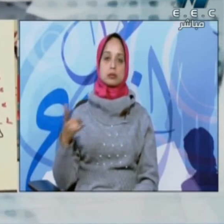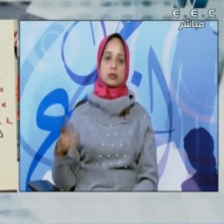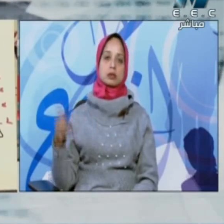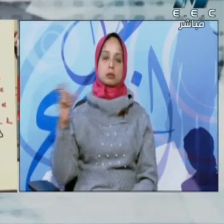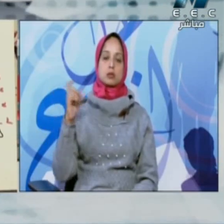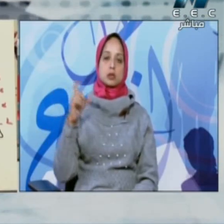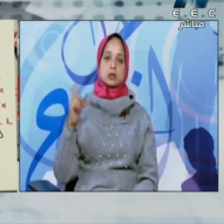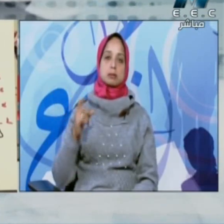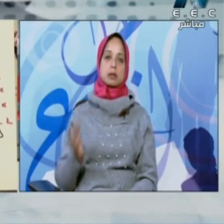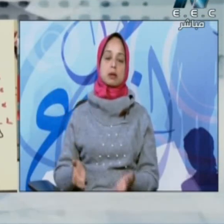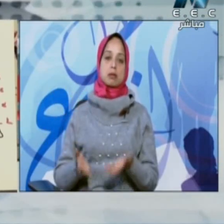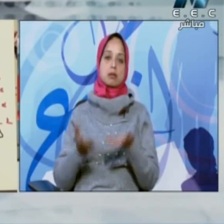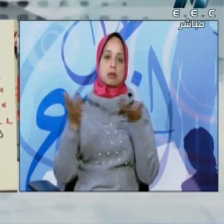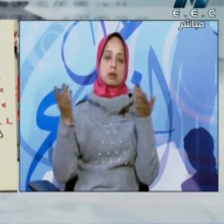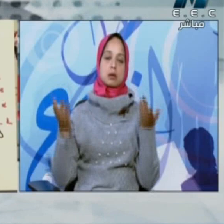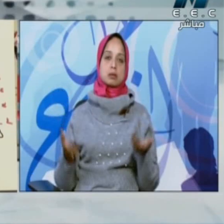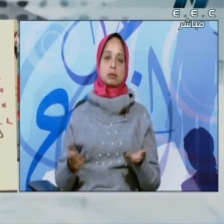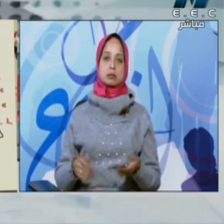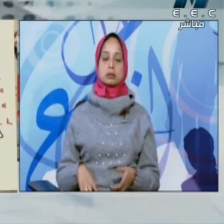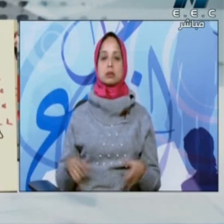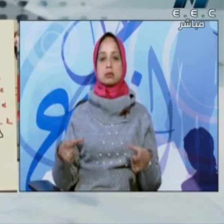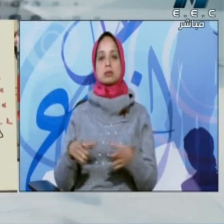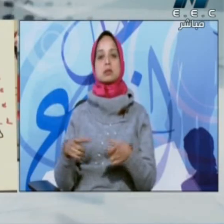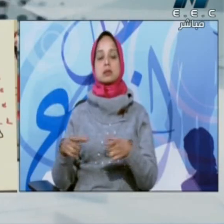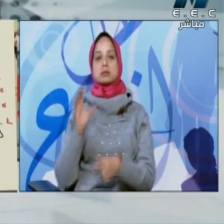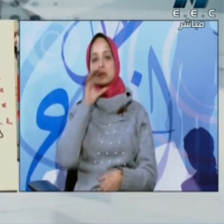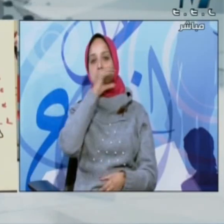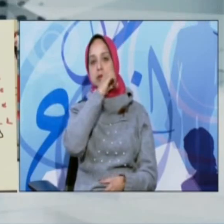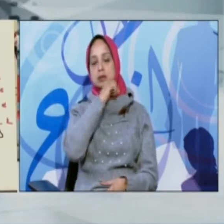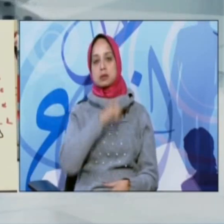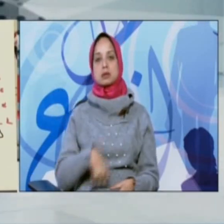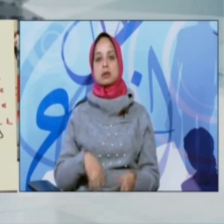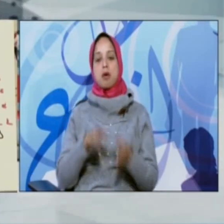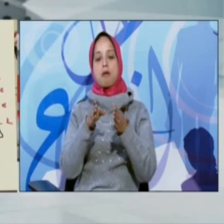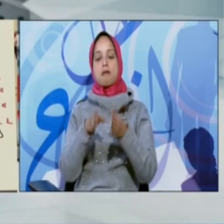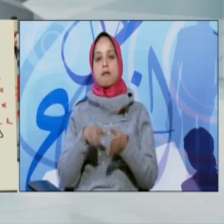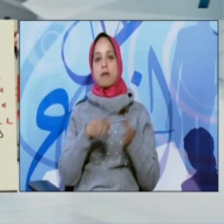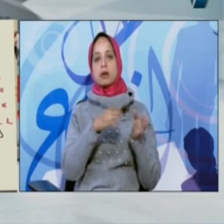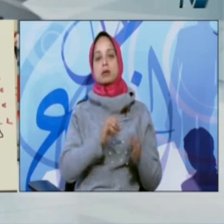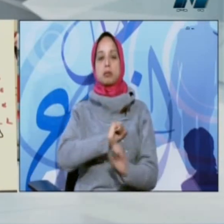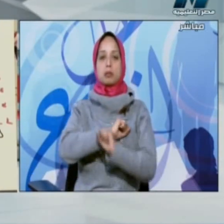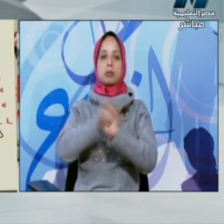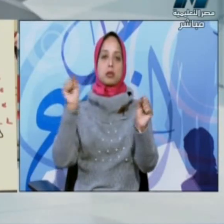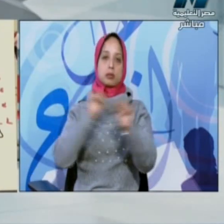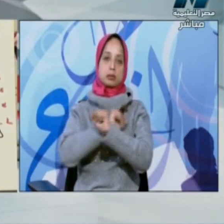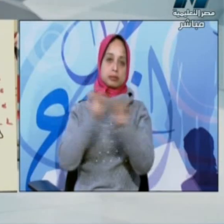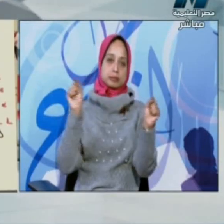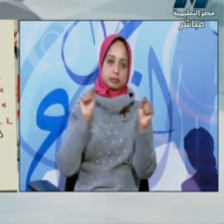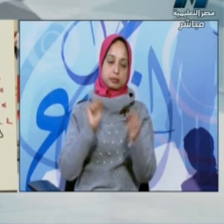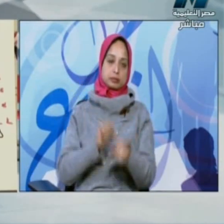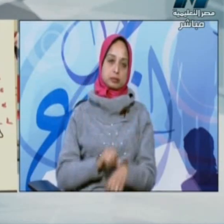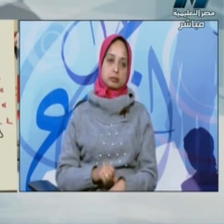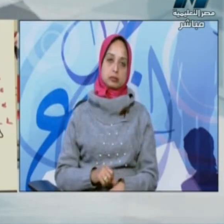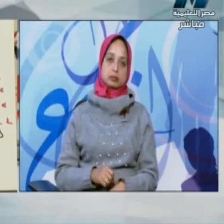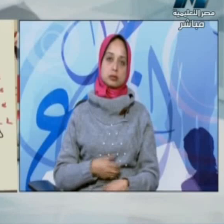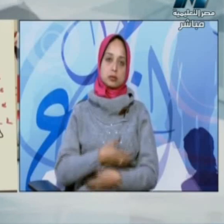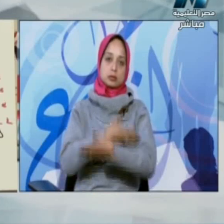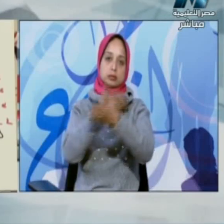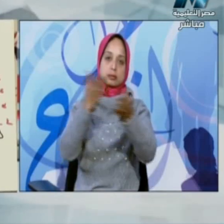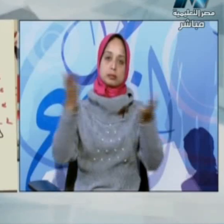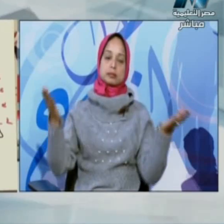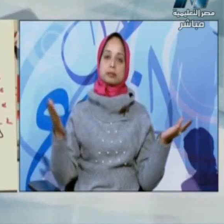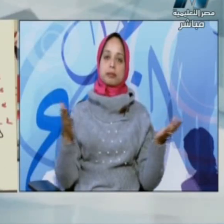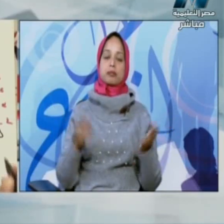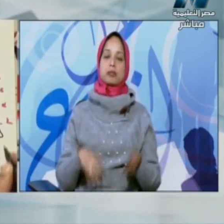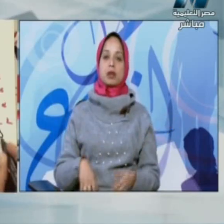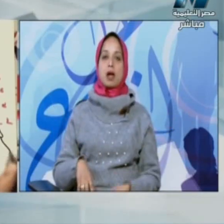سري وفرق من الجوالة، وعملوا تفجيرات واسعة النطاق